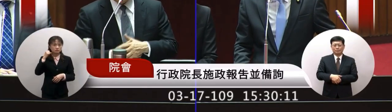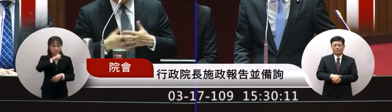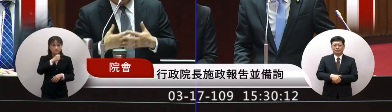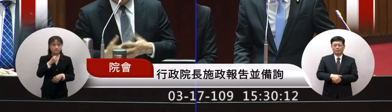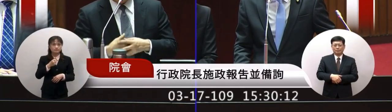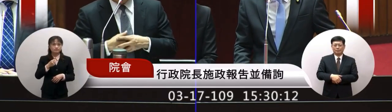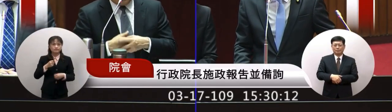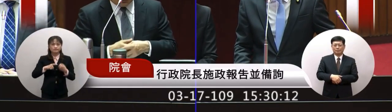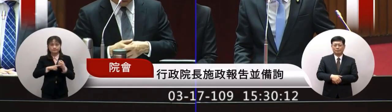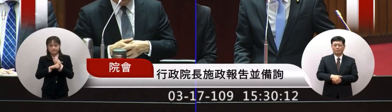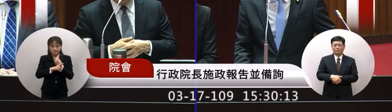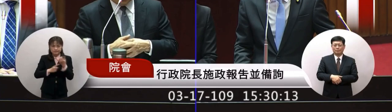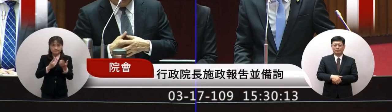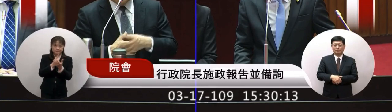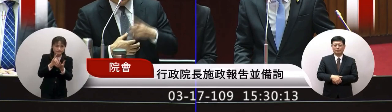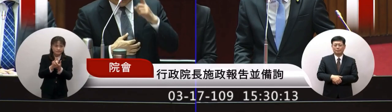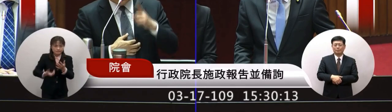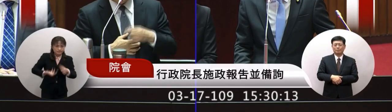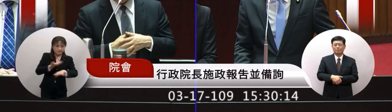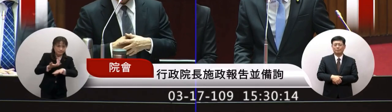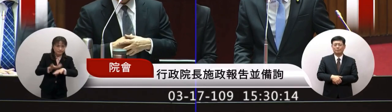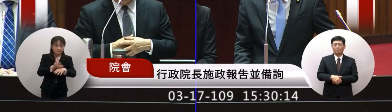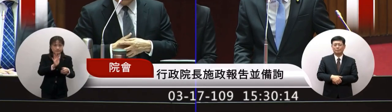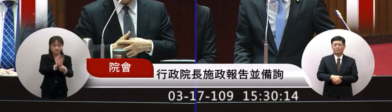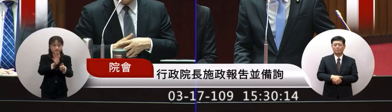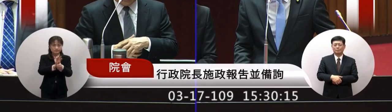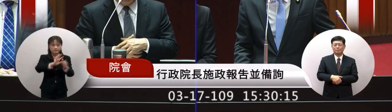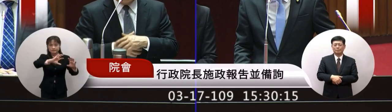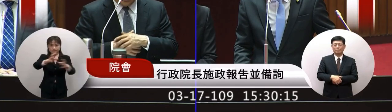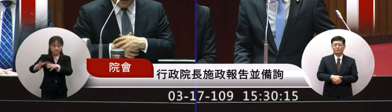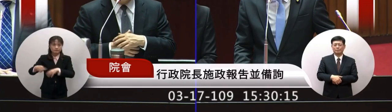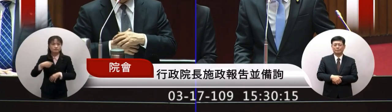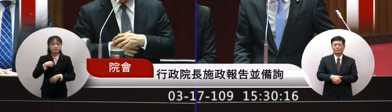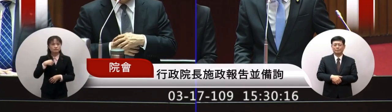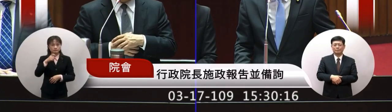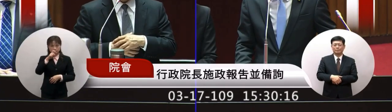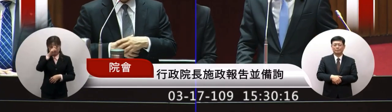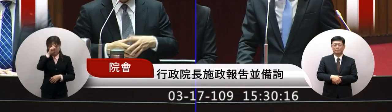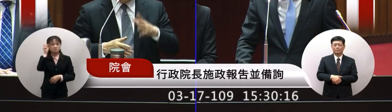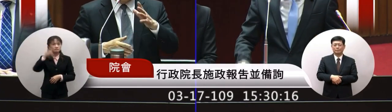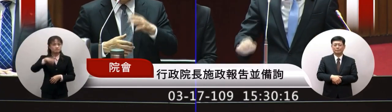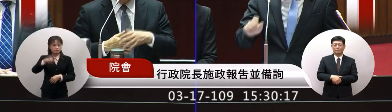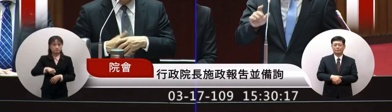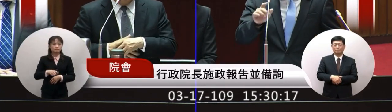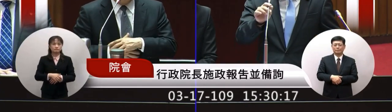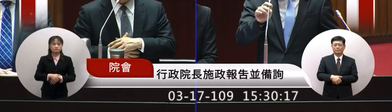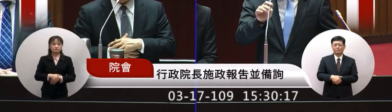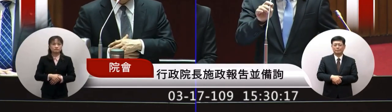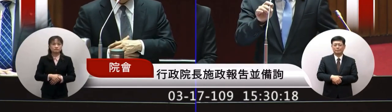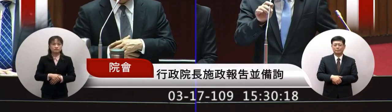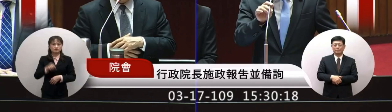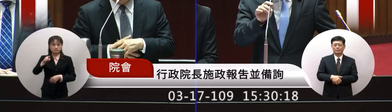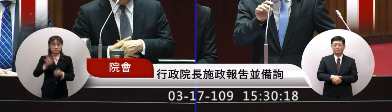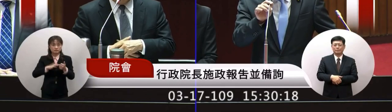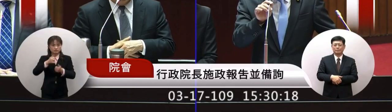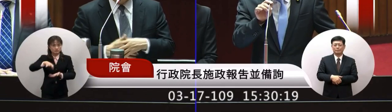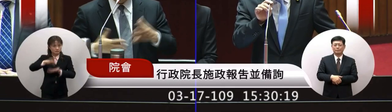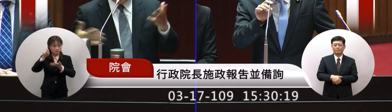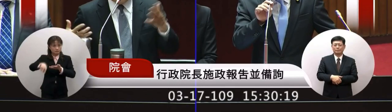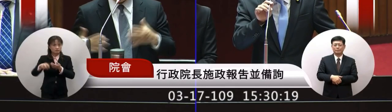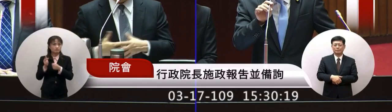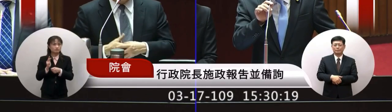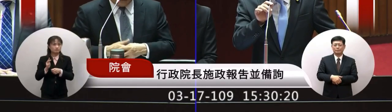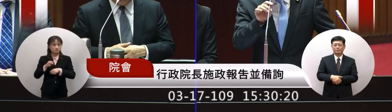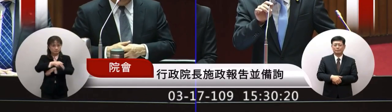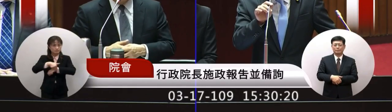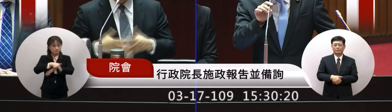献，台湾可以帮助，我们一直是坚持这样，也愿意这样，所以委员所提出的这个方法，我